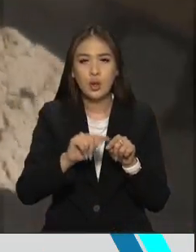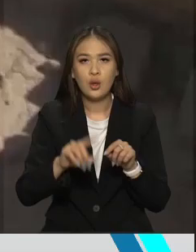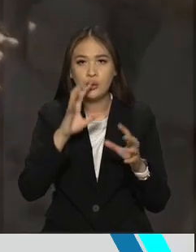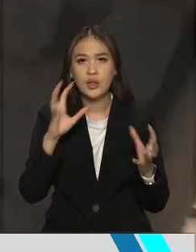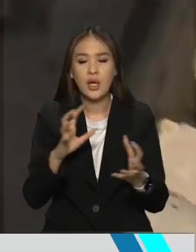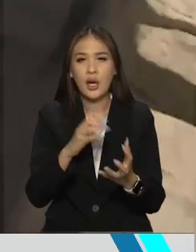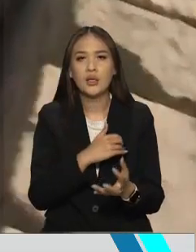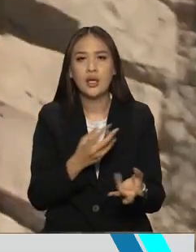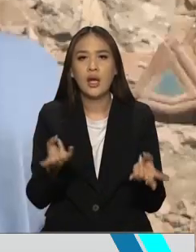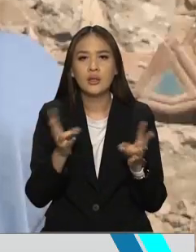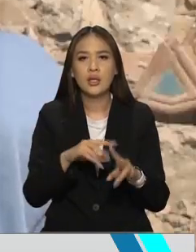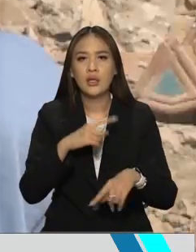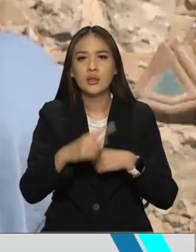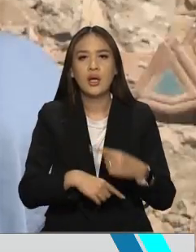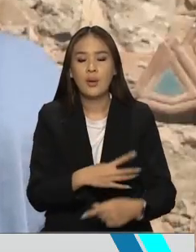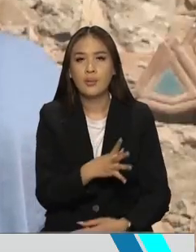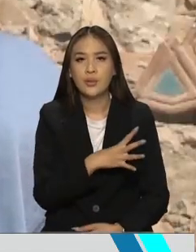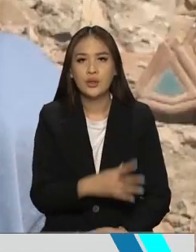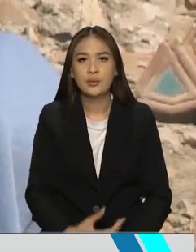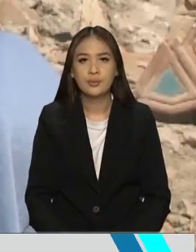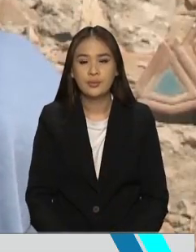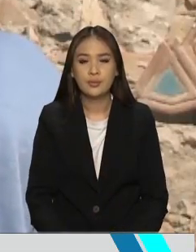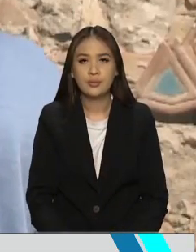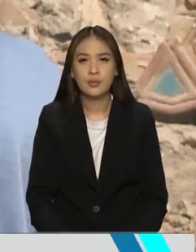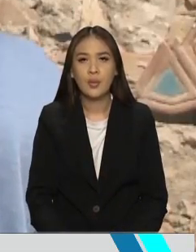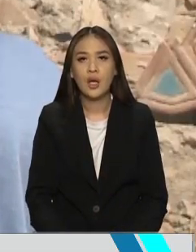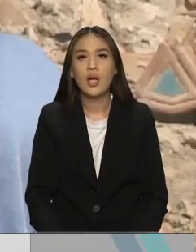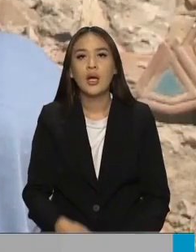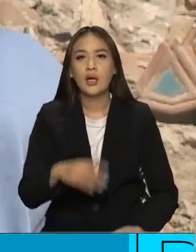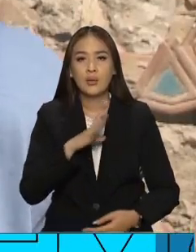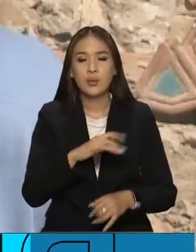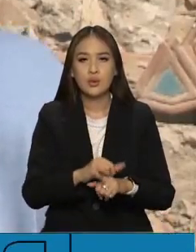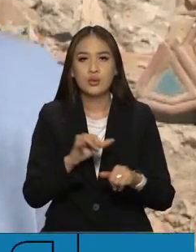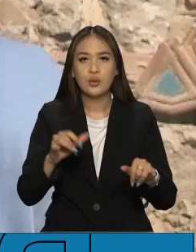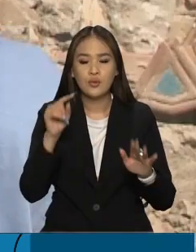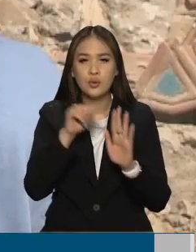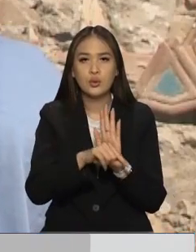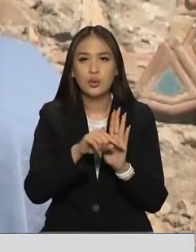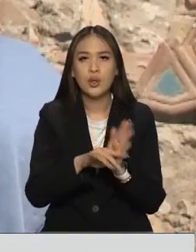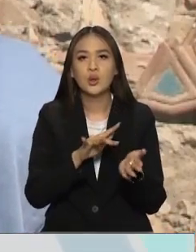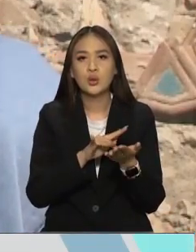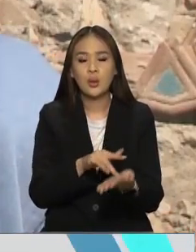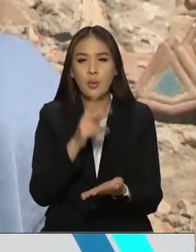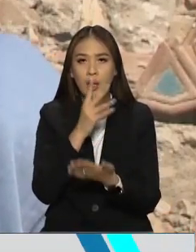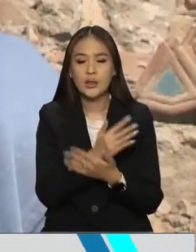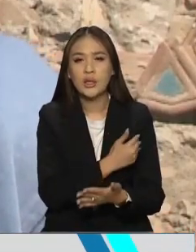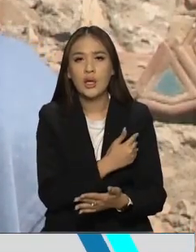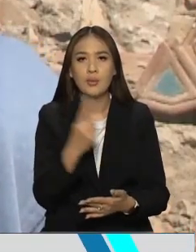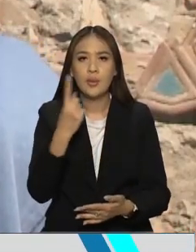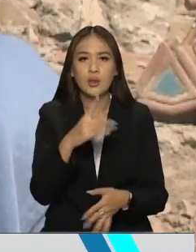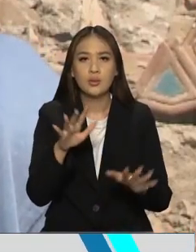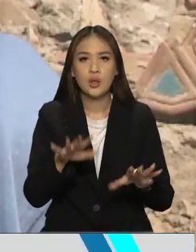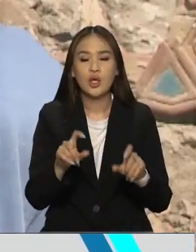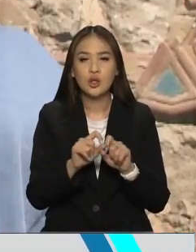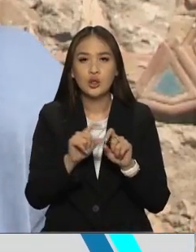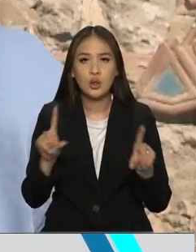оставшееся от предков развития внутреннего туризма мы хотим показать эти места прежде всего местным